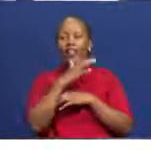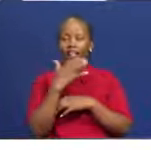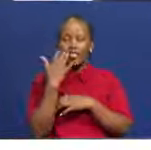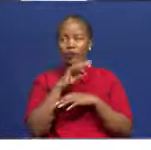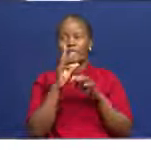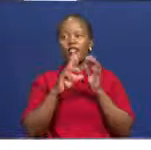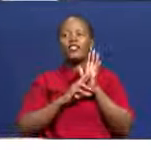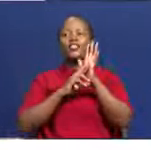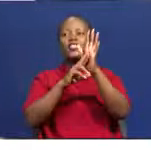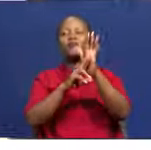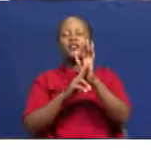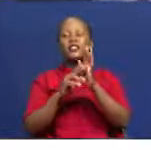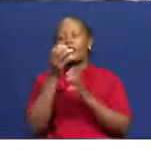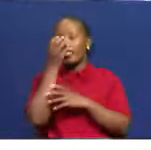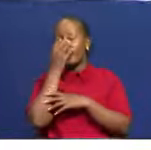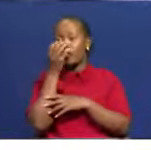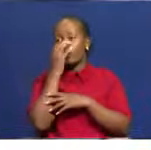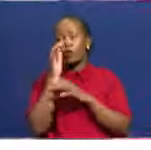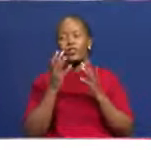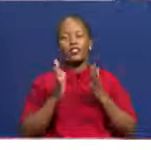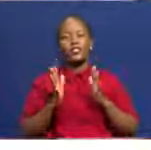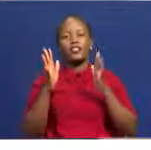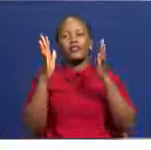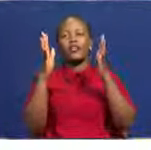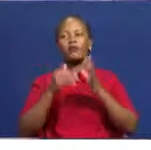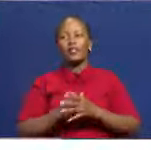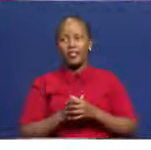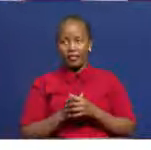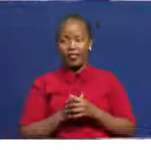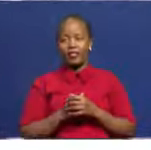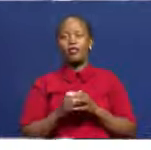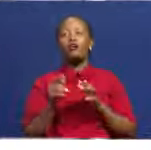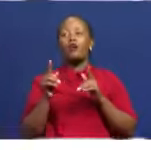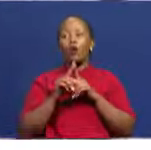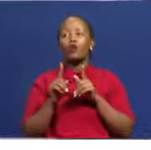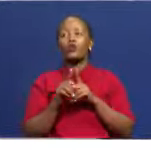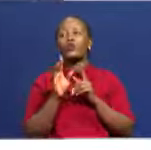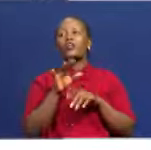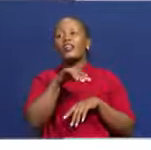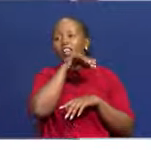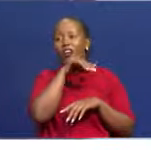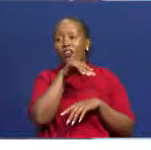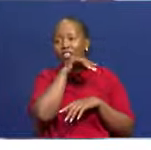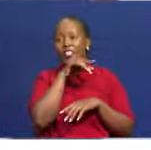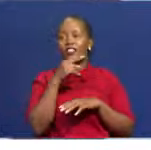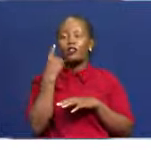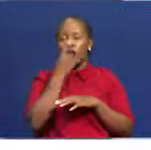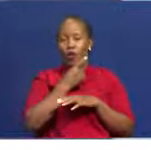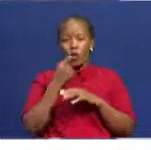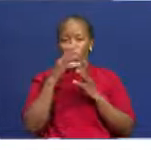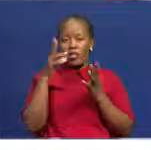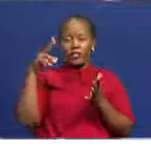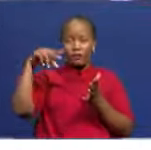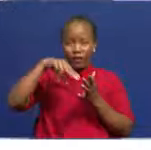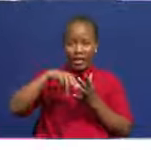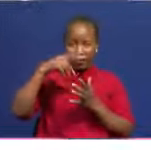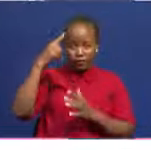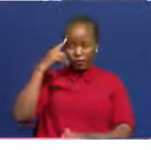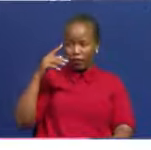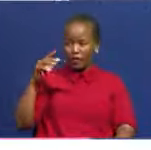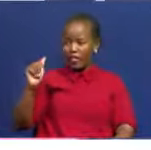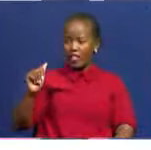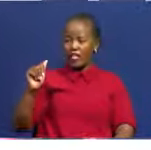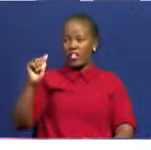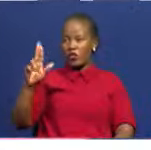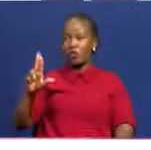alimwakilisha rais William Ruto katika hafla hiyo. Kinara upinzani Raila Odinga, ambaye anadhamiria kuwania wadhifa wenye kiti wa tume ya muungano wa